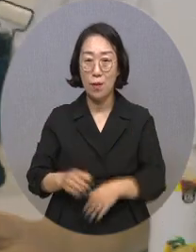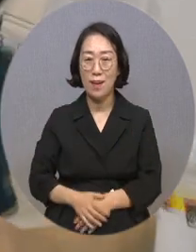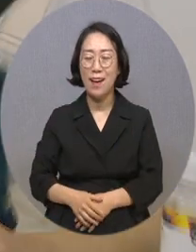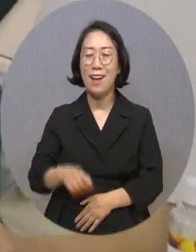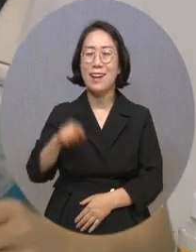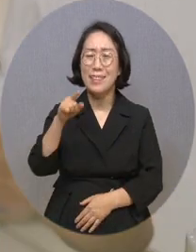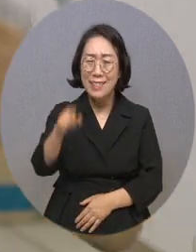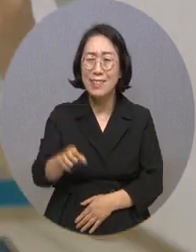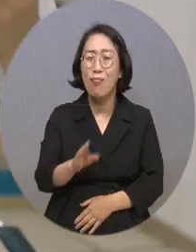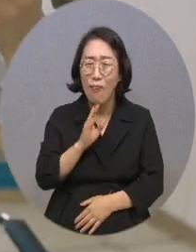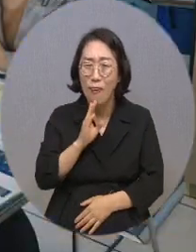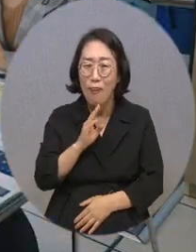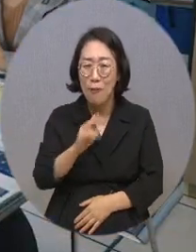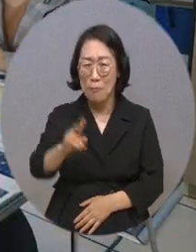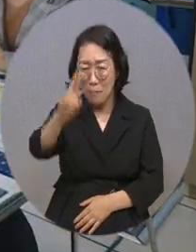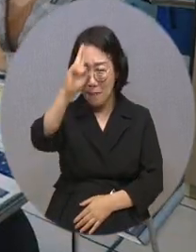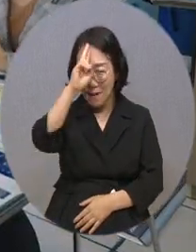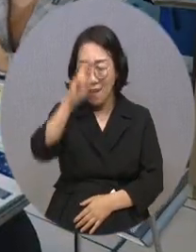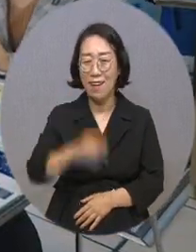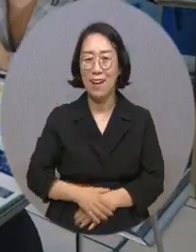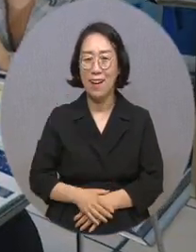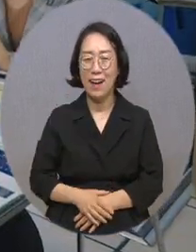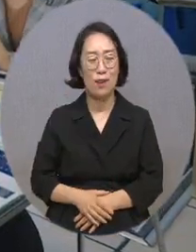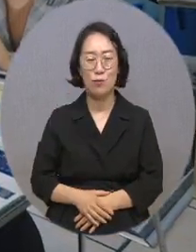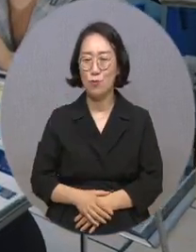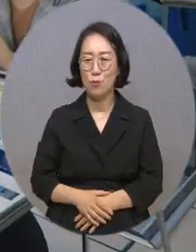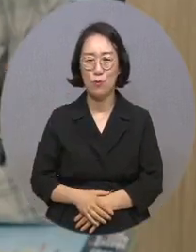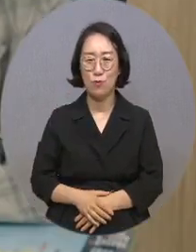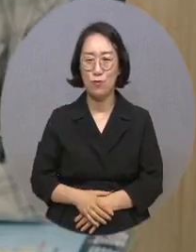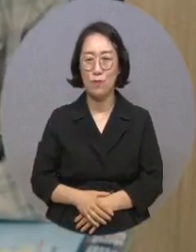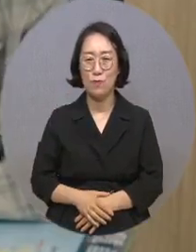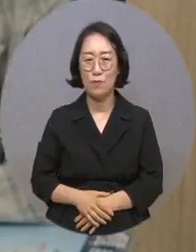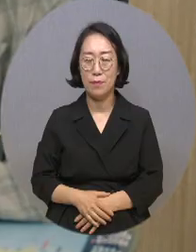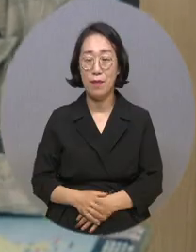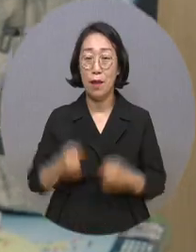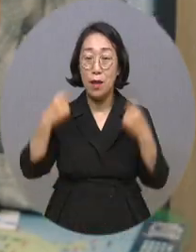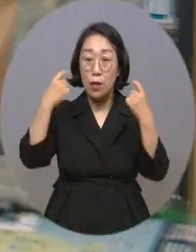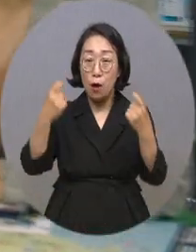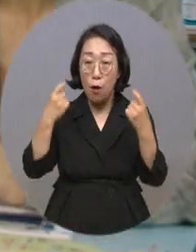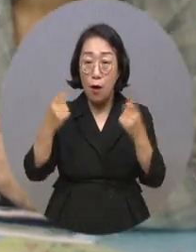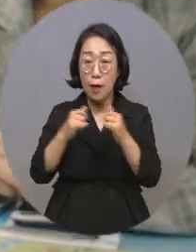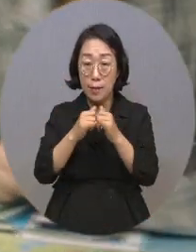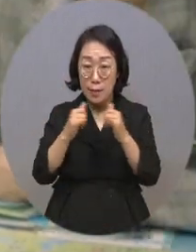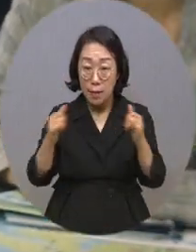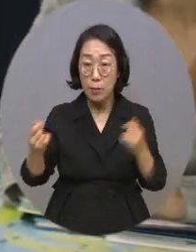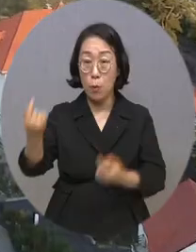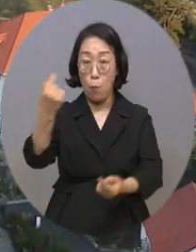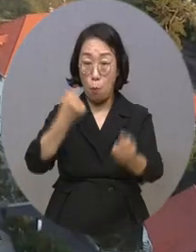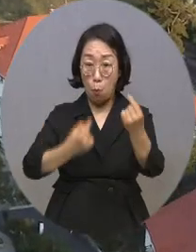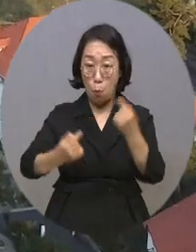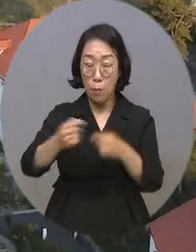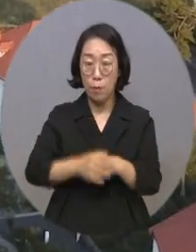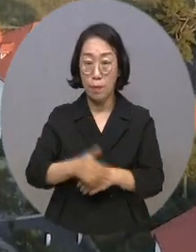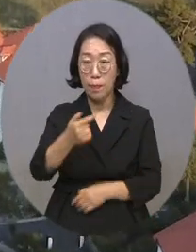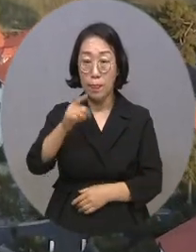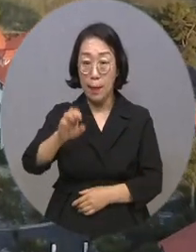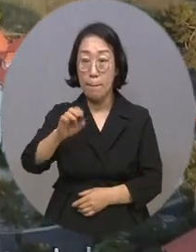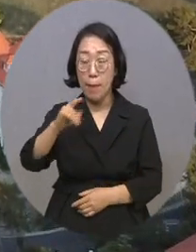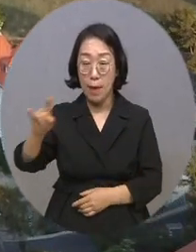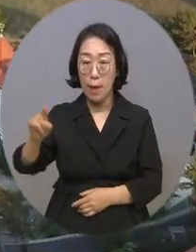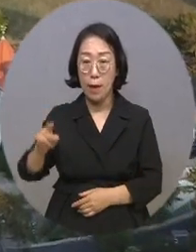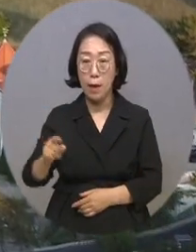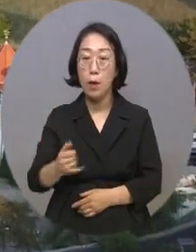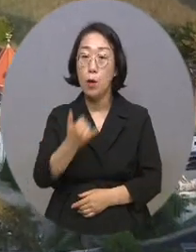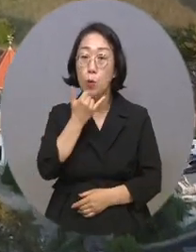그거 하나도 했는데. 아, 티 안 난 줄 알았는데. 관광객들이 오면은 사실 저희 남해에서 뭐 독일